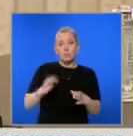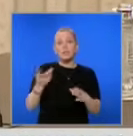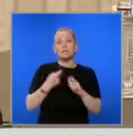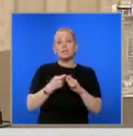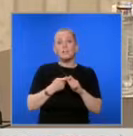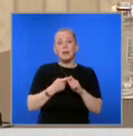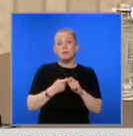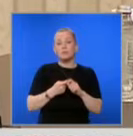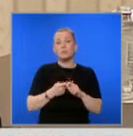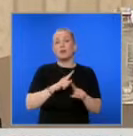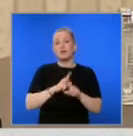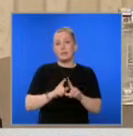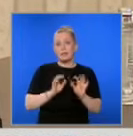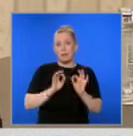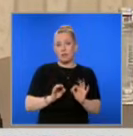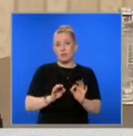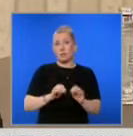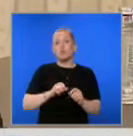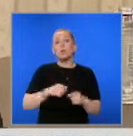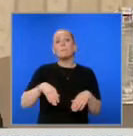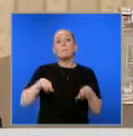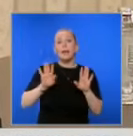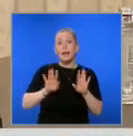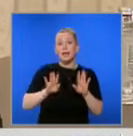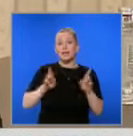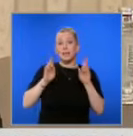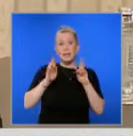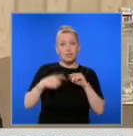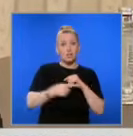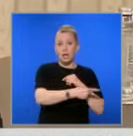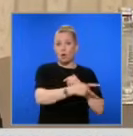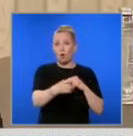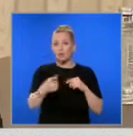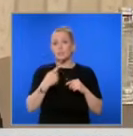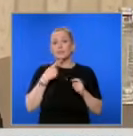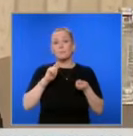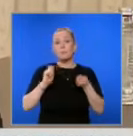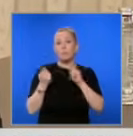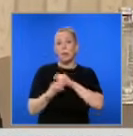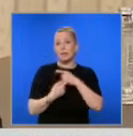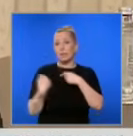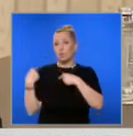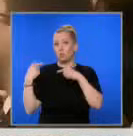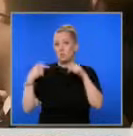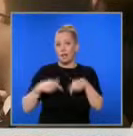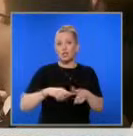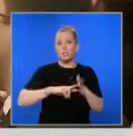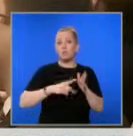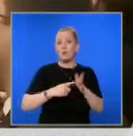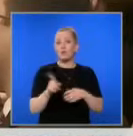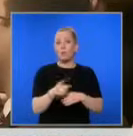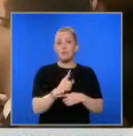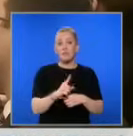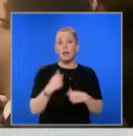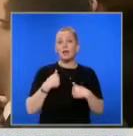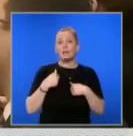създадено порочно, като предаде надеждите и очакванията на стотици хиляди хора за промяна на досегашния модел на управление. Нашата